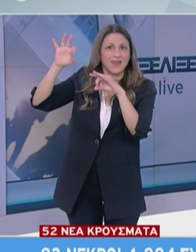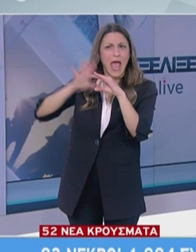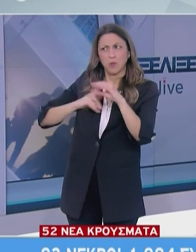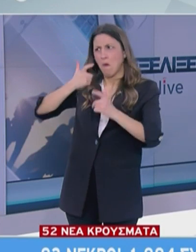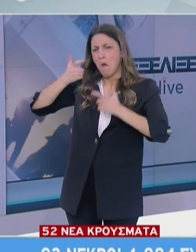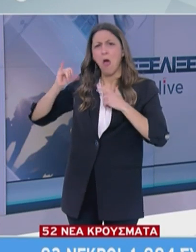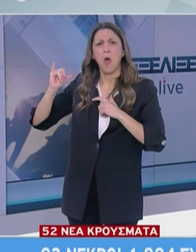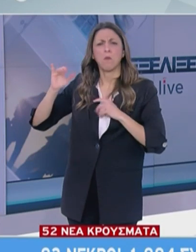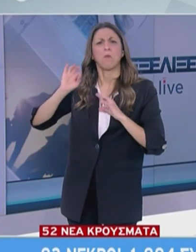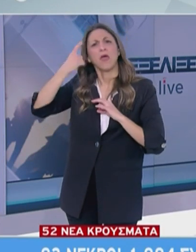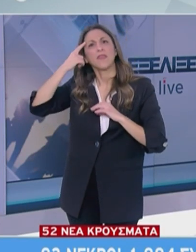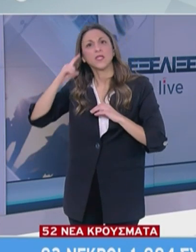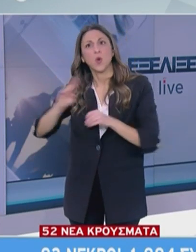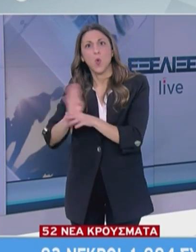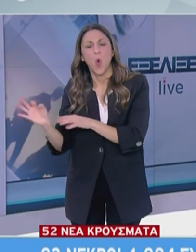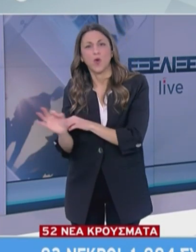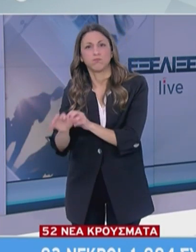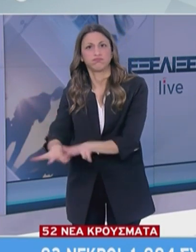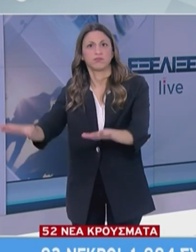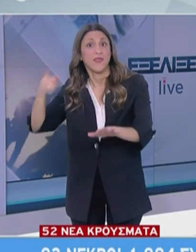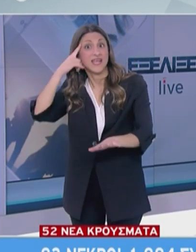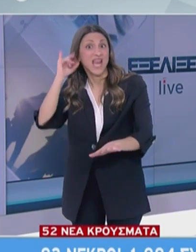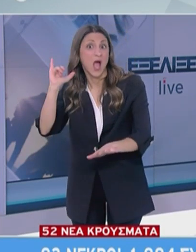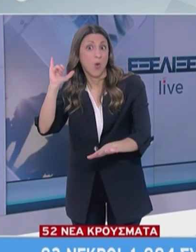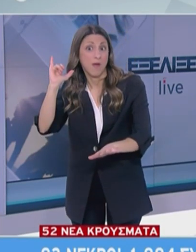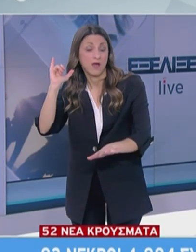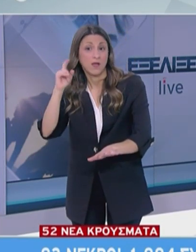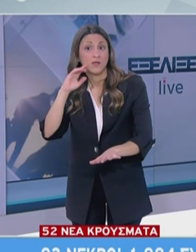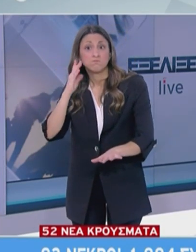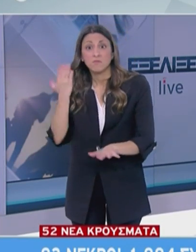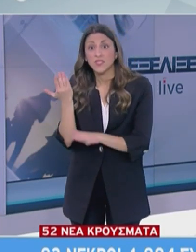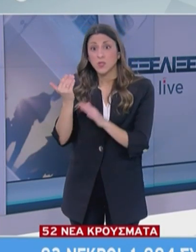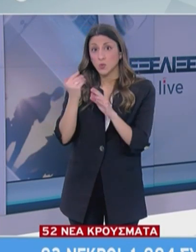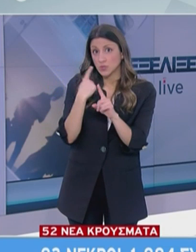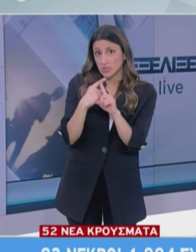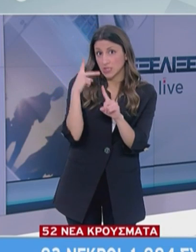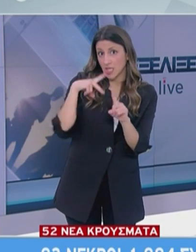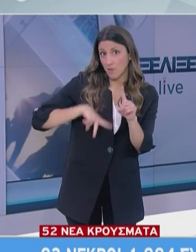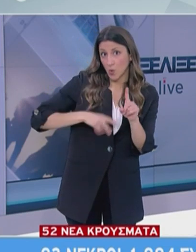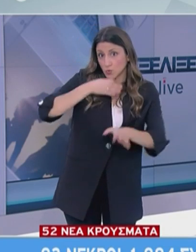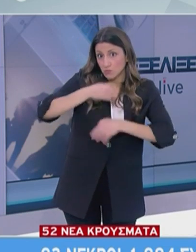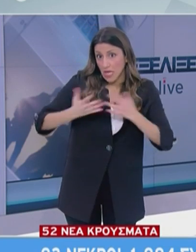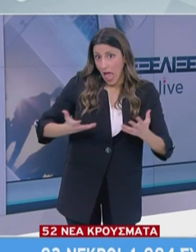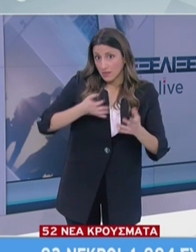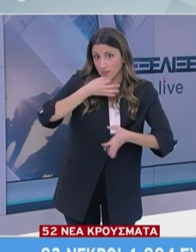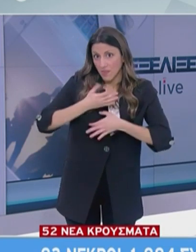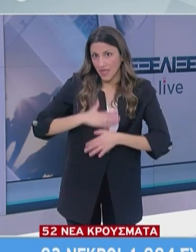επαφή στην κοινότητα με κρούσματα του ιού. Δεν ξέρω ο Υπουργός αν θέλει να πει κάτι παραπάνω για τους υγειονομικούς.